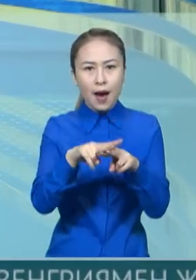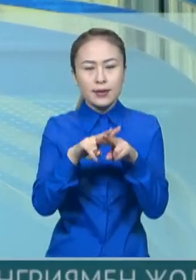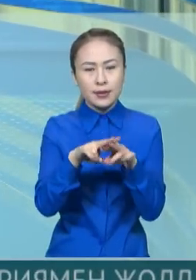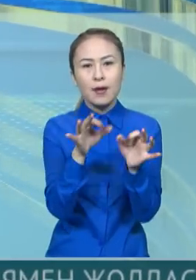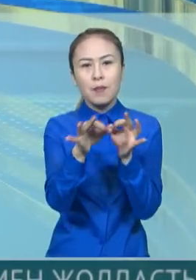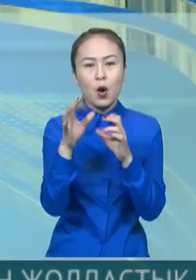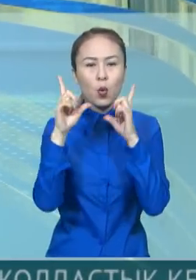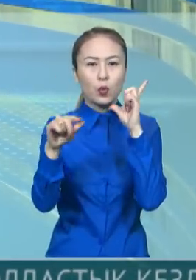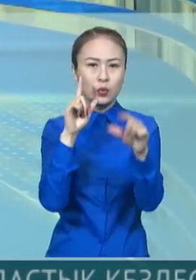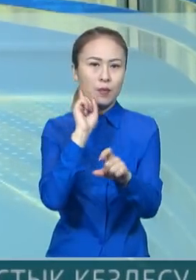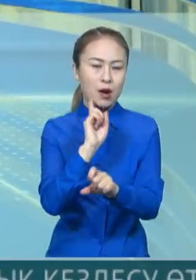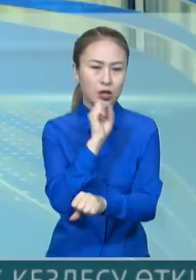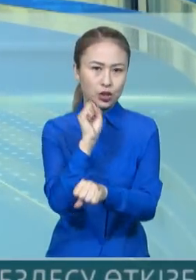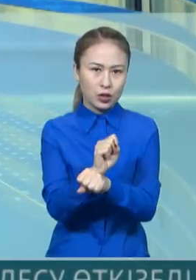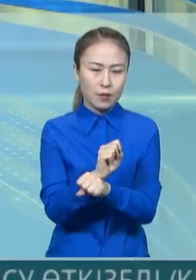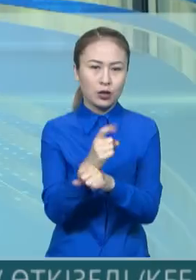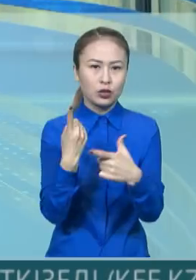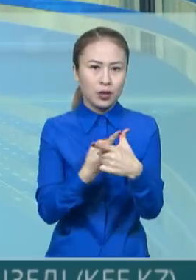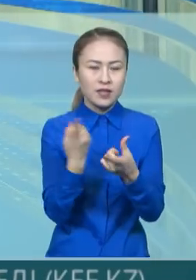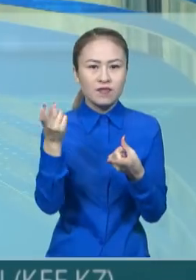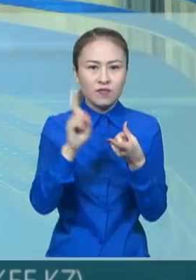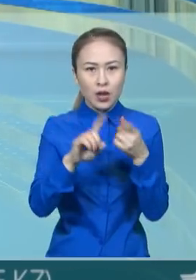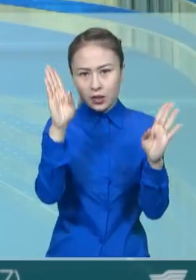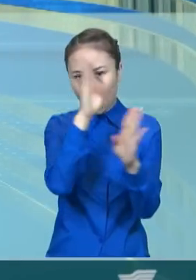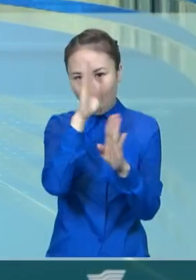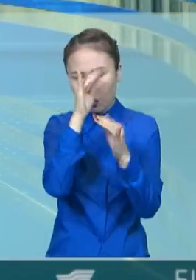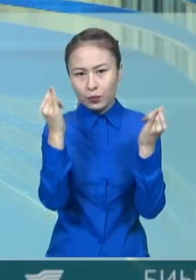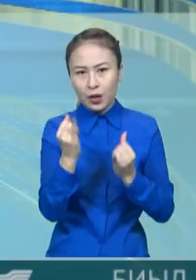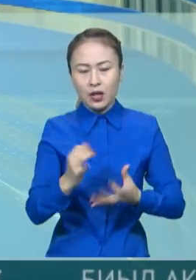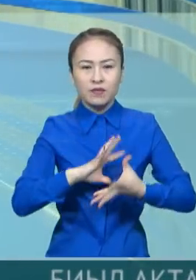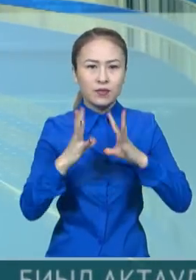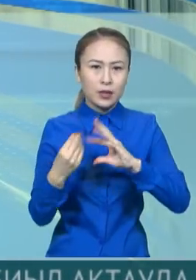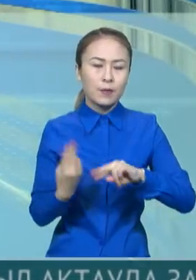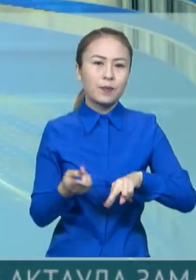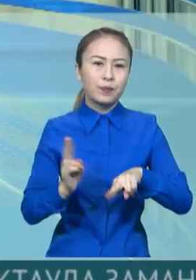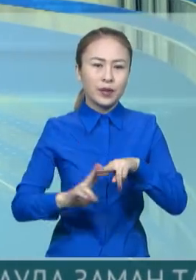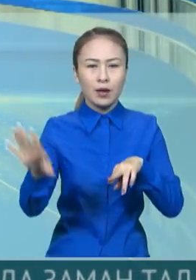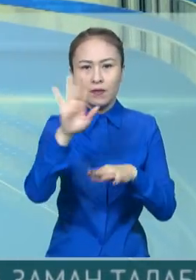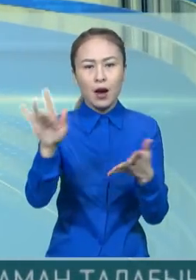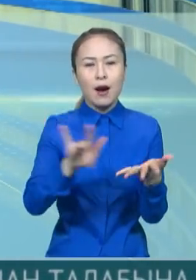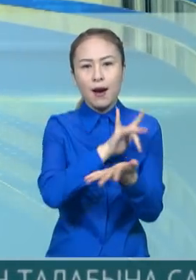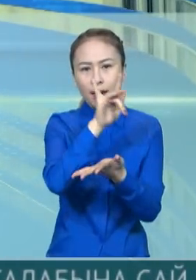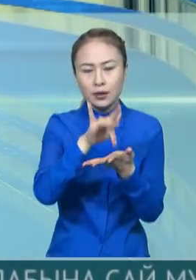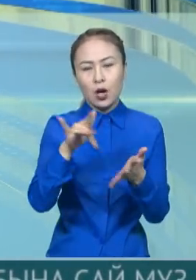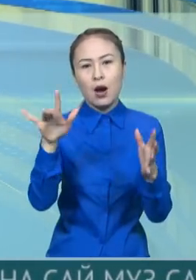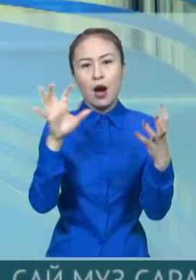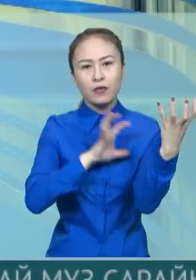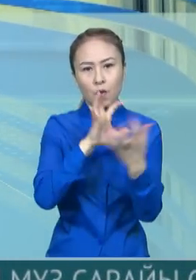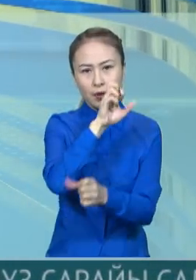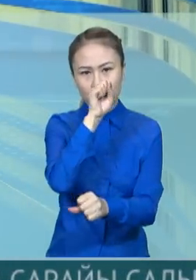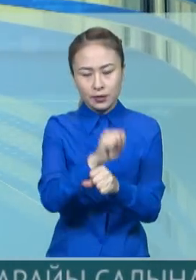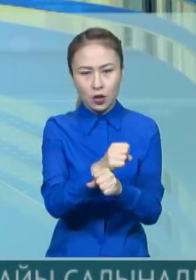барлық бағыттар үшін жолдар жабық. Осыған орай, ауа райының қолайсыздығына байланысты барлық қала маңы бағдарлары тоқтатылғанын